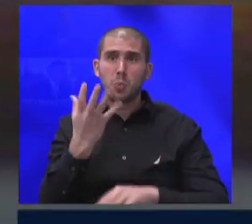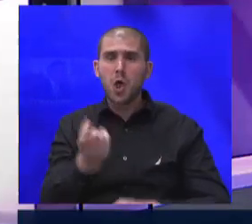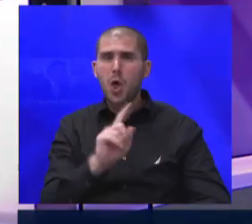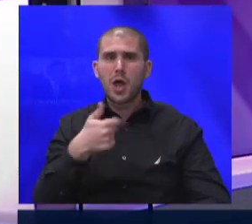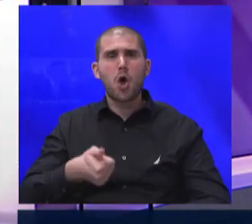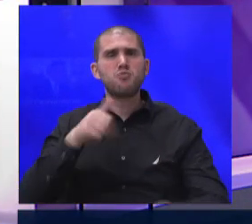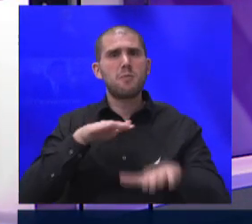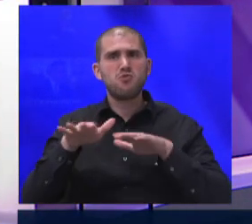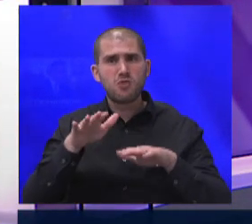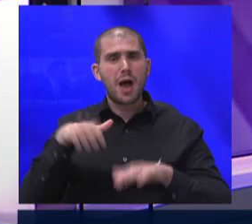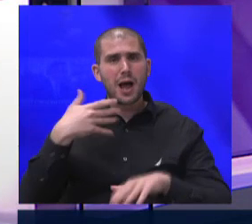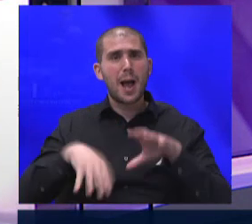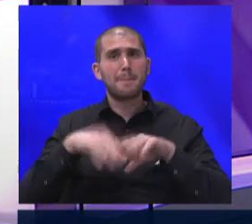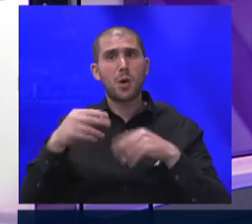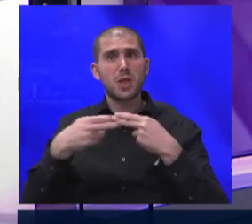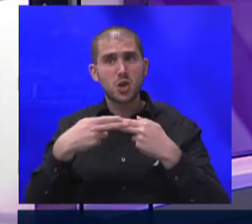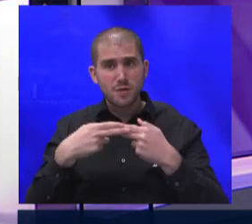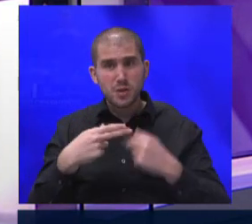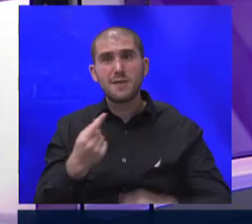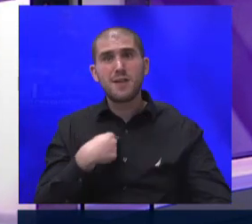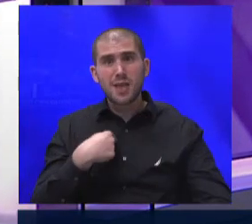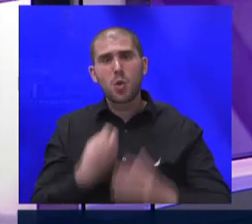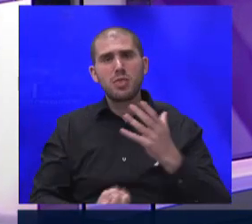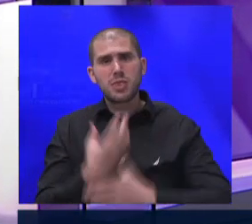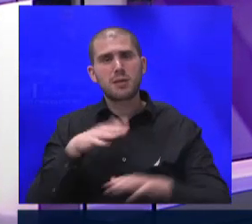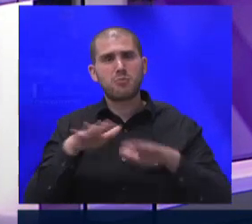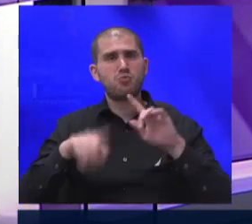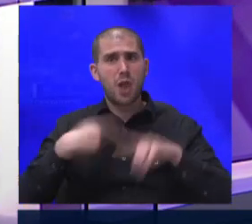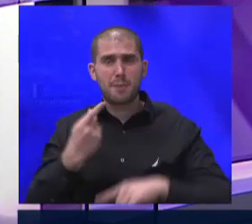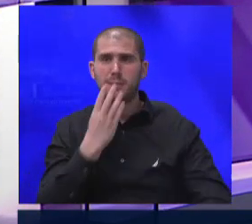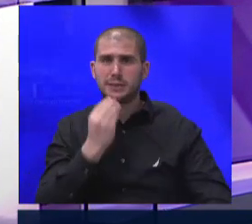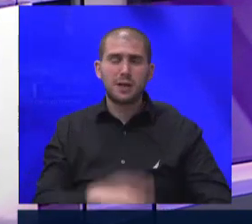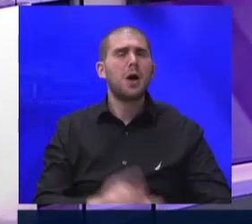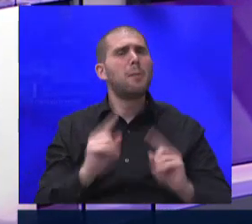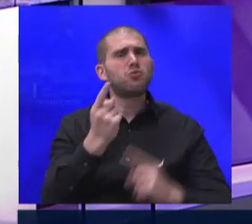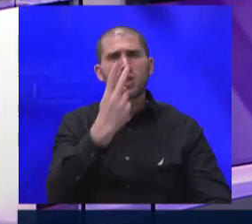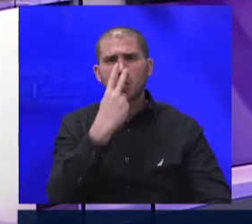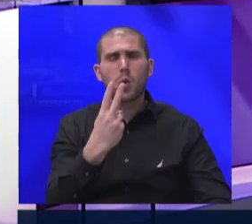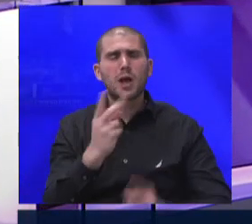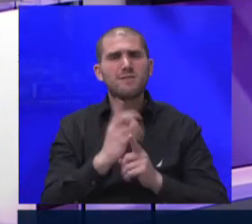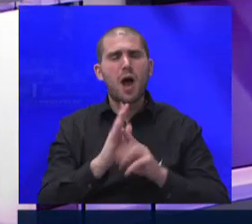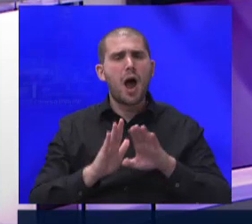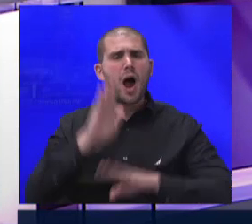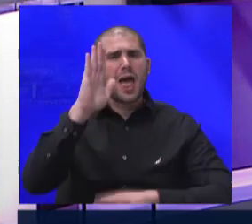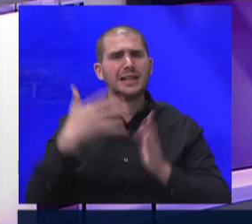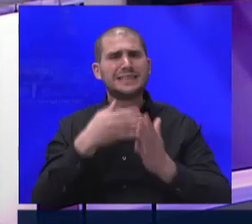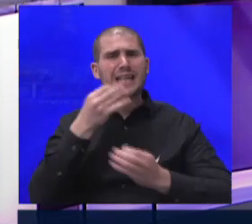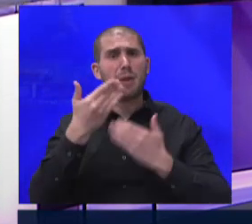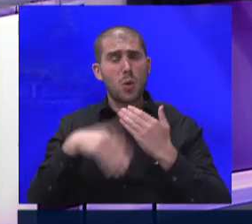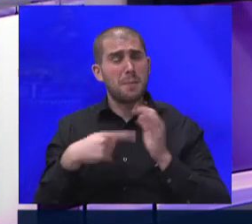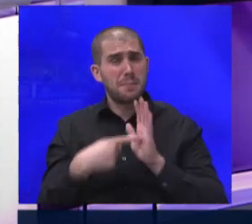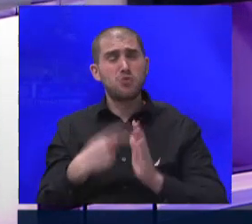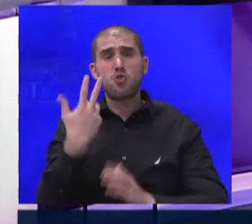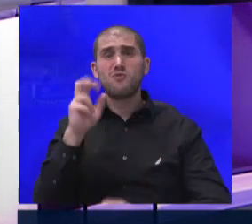הבחירות הקרובות, ואנחנו נקים את הממשלה הבאה בישראל. ובכל זאת, כשאתה רואה את מגמת ההתחזקות, סקרים אחרונים מנבאים 32 מנדטים